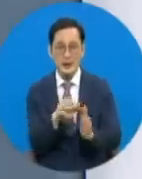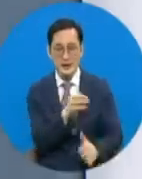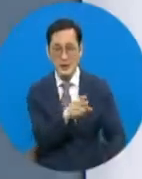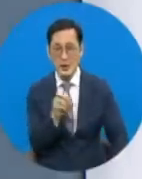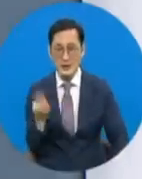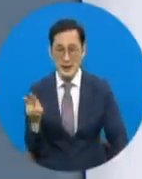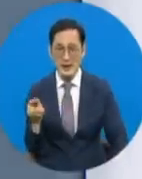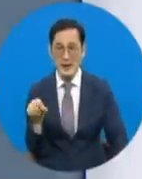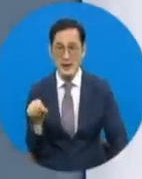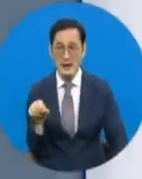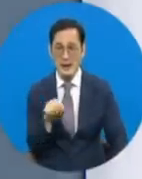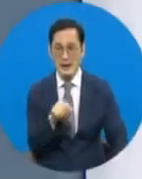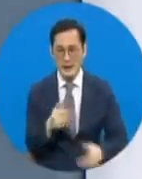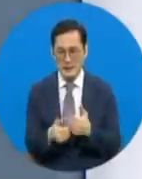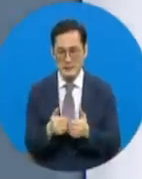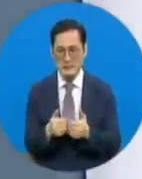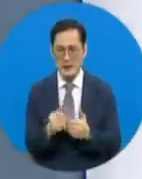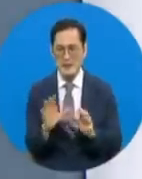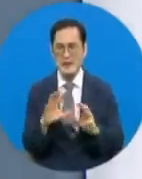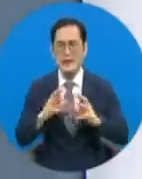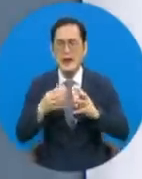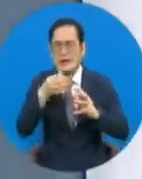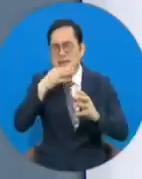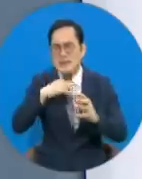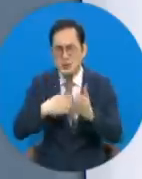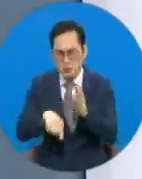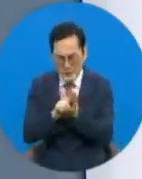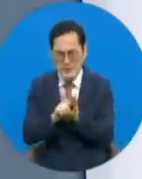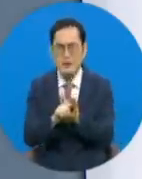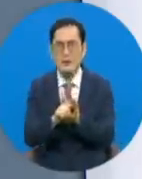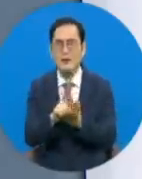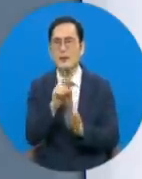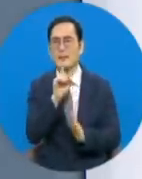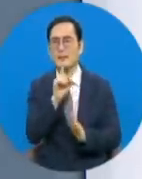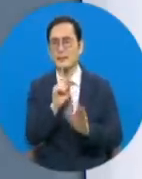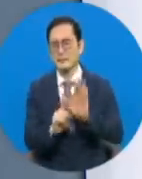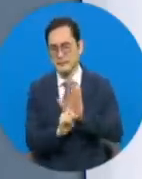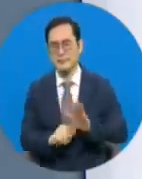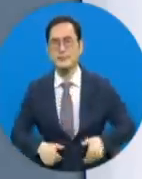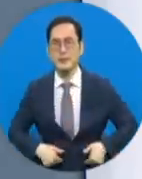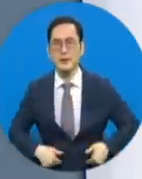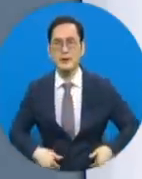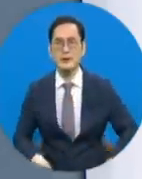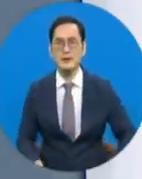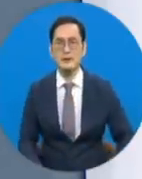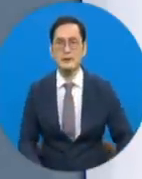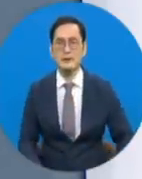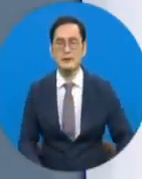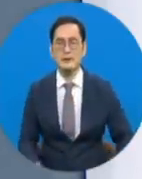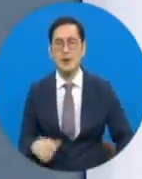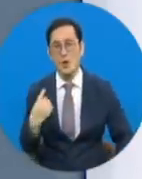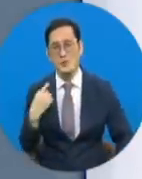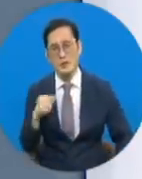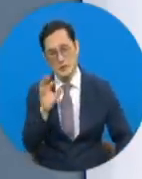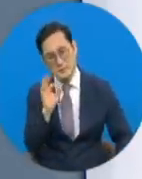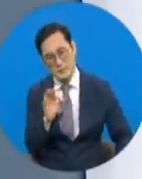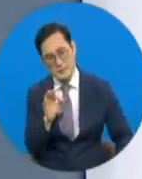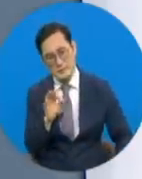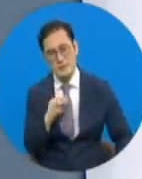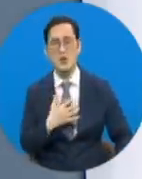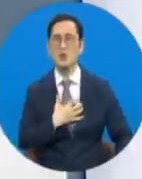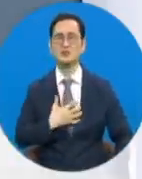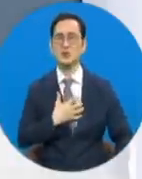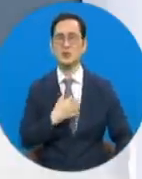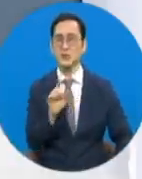간의 이런 문제가 아니라 국익 중심으로 저는 언급하고 또 대응을 해야 된다고 생각을 합니다. 근데 어제 있었던 자리에서 가장 걱정되고